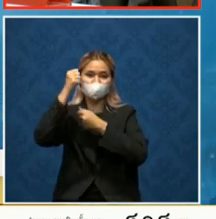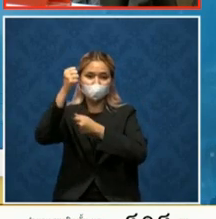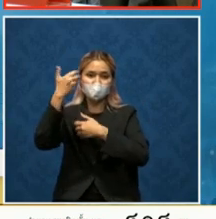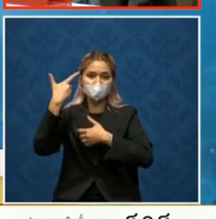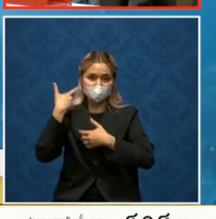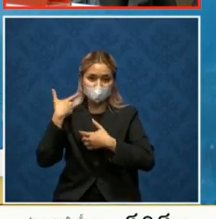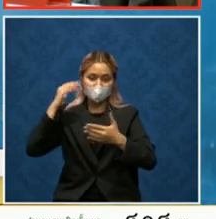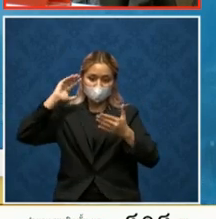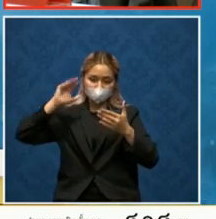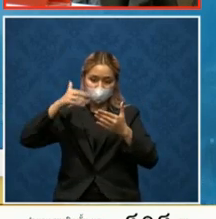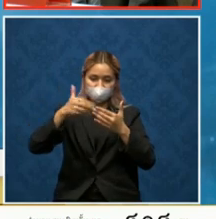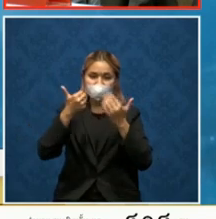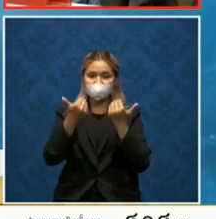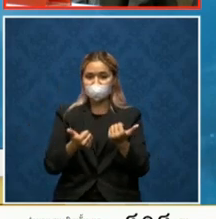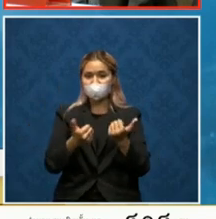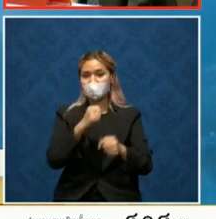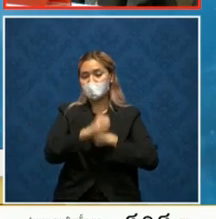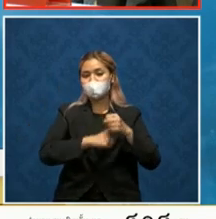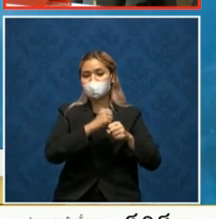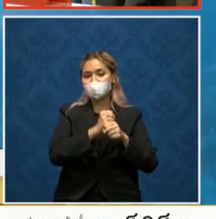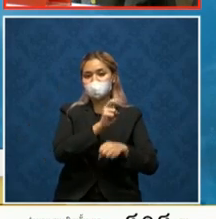ในปีพ.ศ 2546